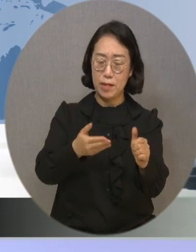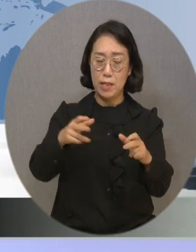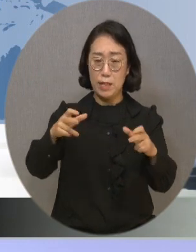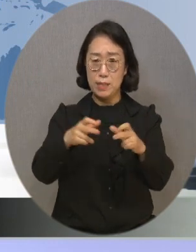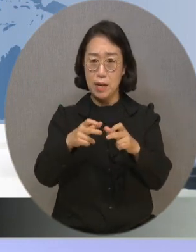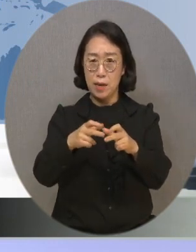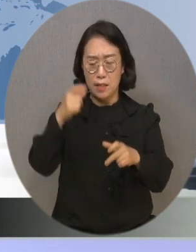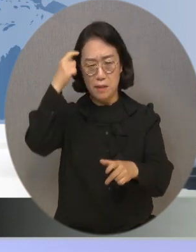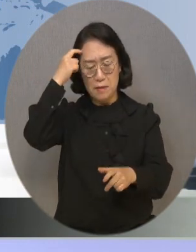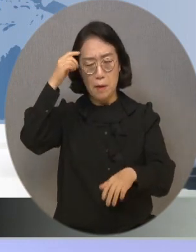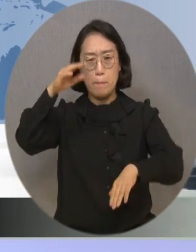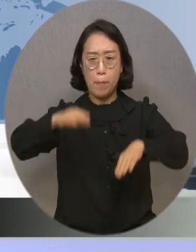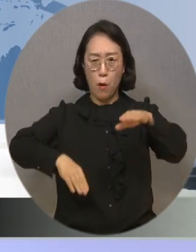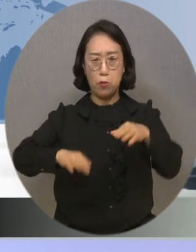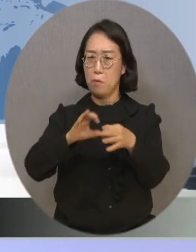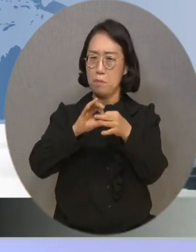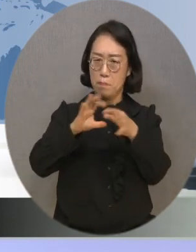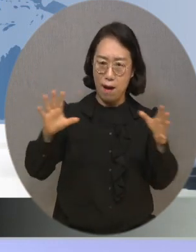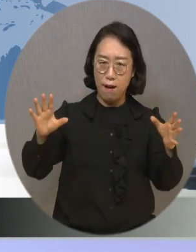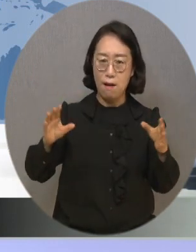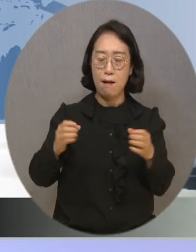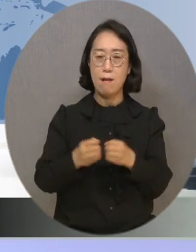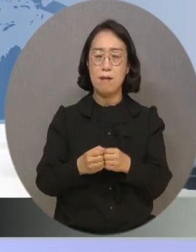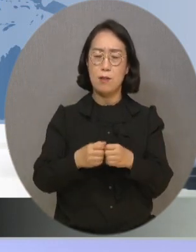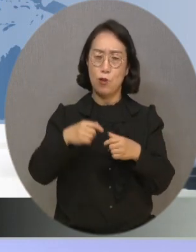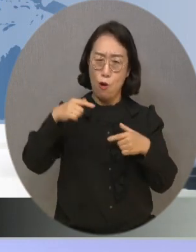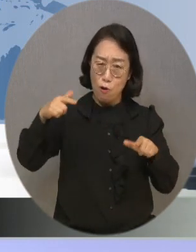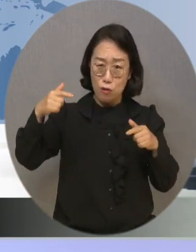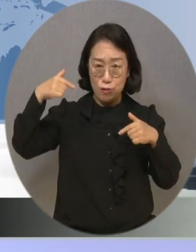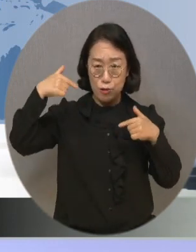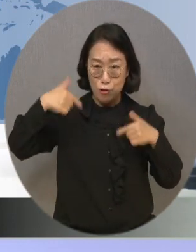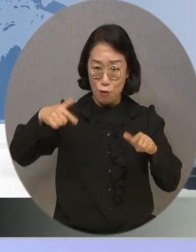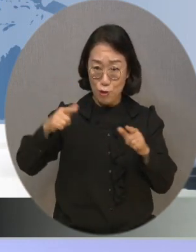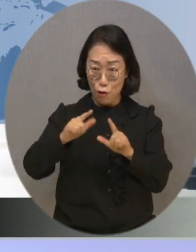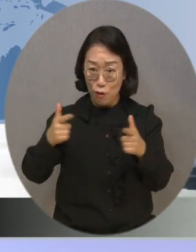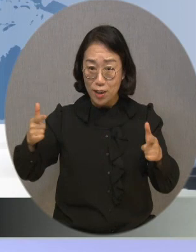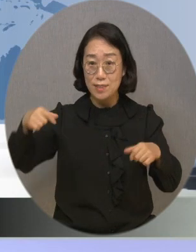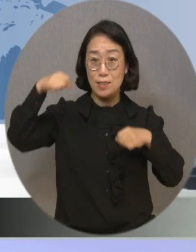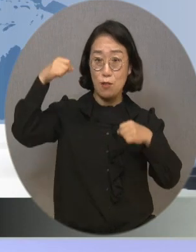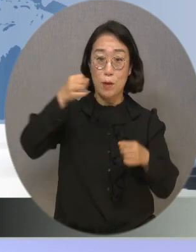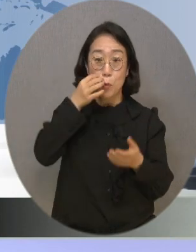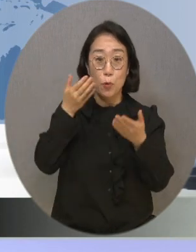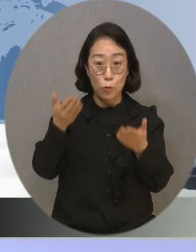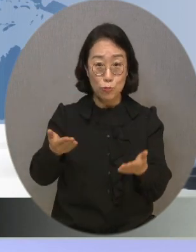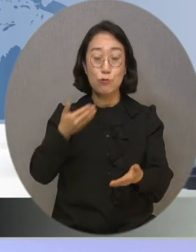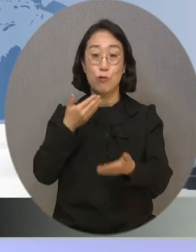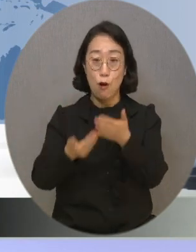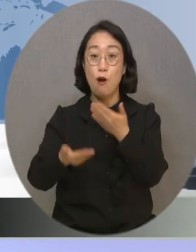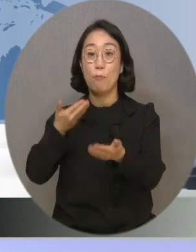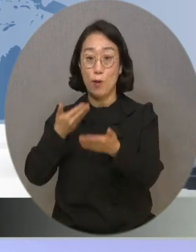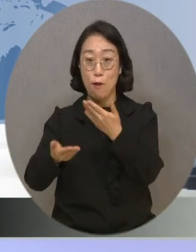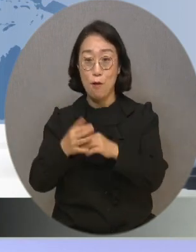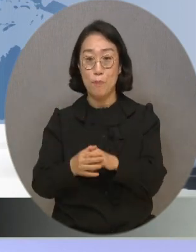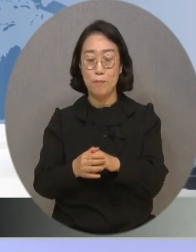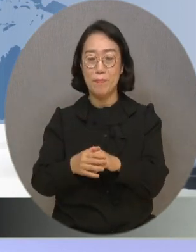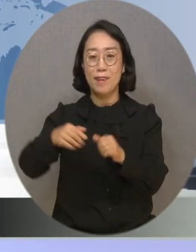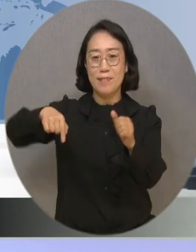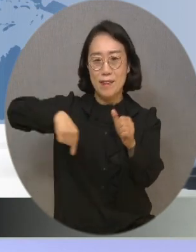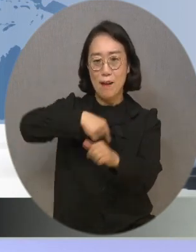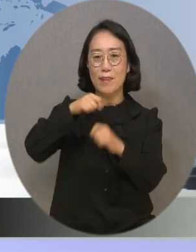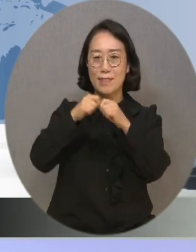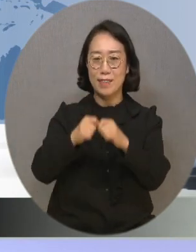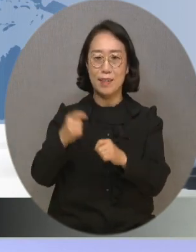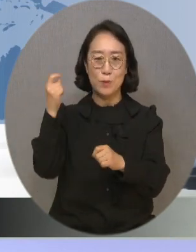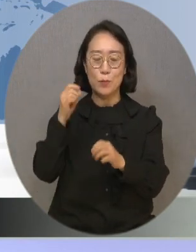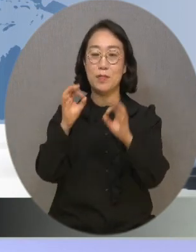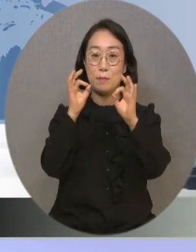막연한 생각과 편견을 깨는 다채로운 연기를 선보이며 배우로서 역량을 쌓아왔다는데요. 최유라 기자가 그의